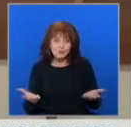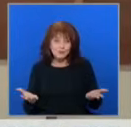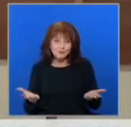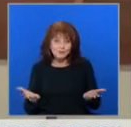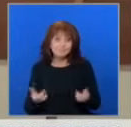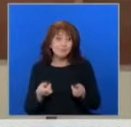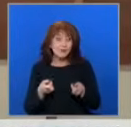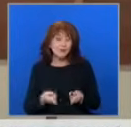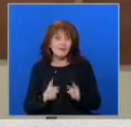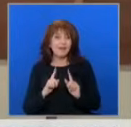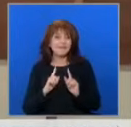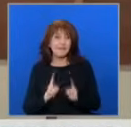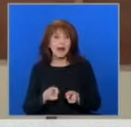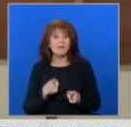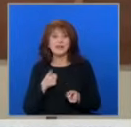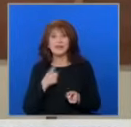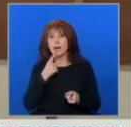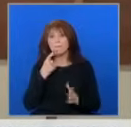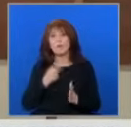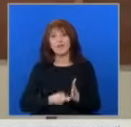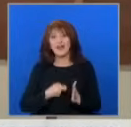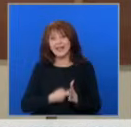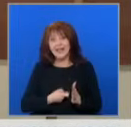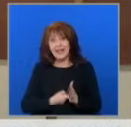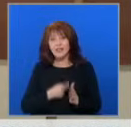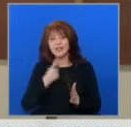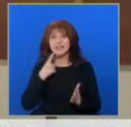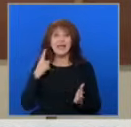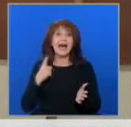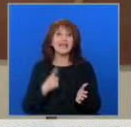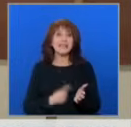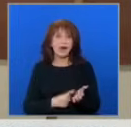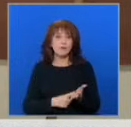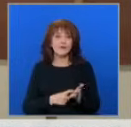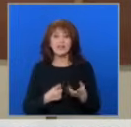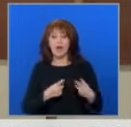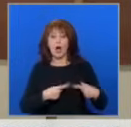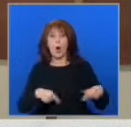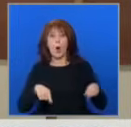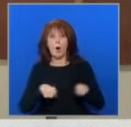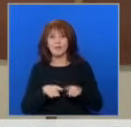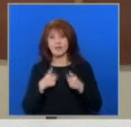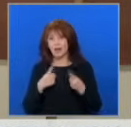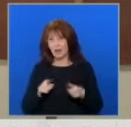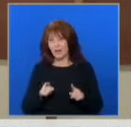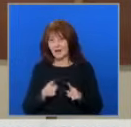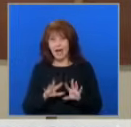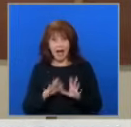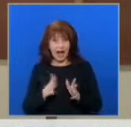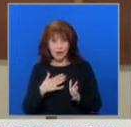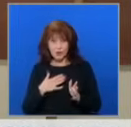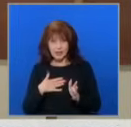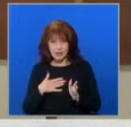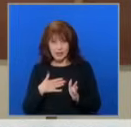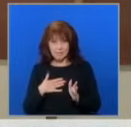то трябва да бъде потвърдено с заповед на областния управител. Ако има заповед,